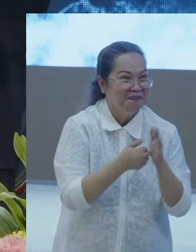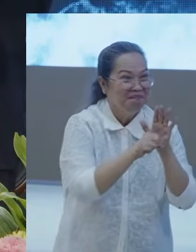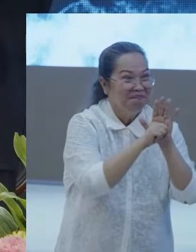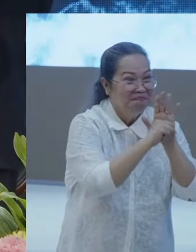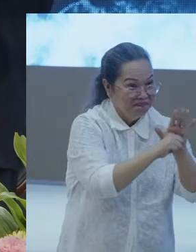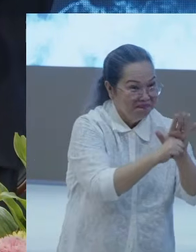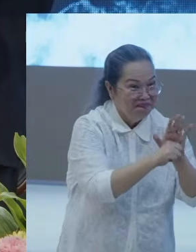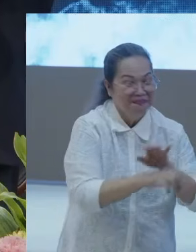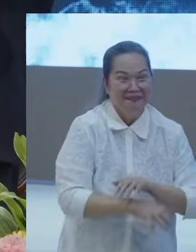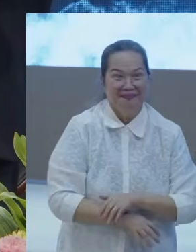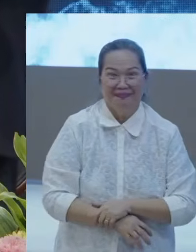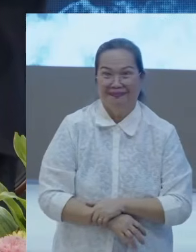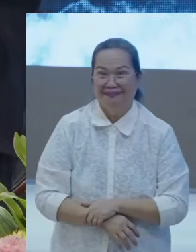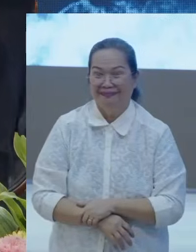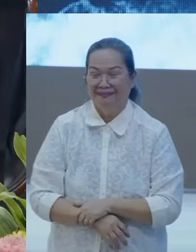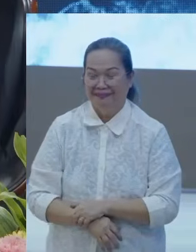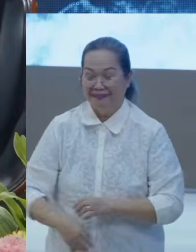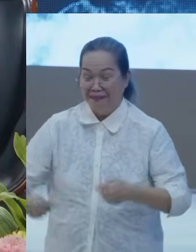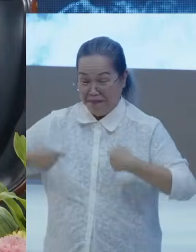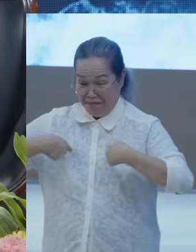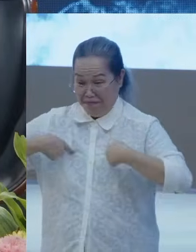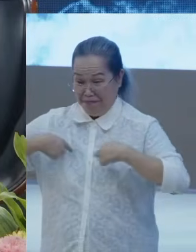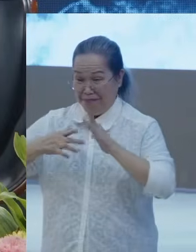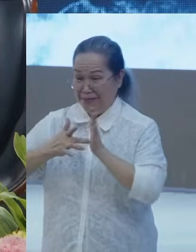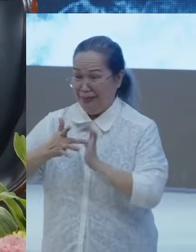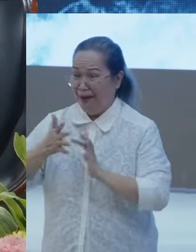signs na ako ang Mesiyas.